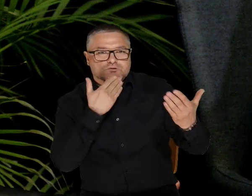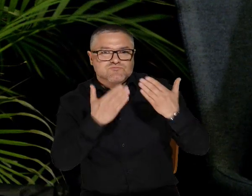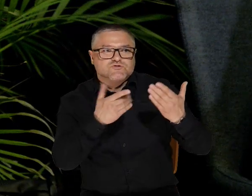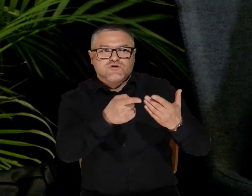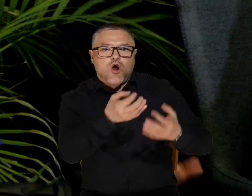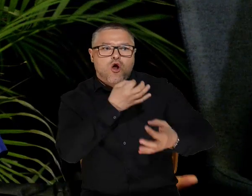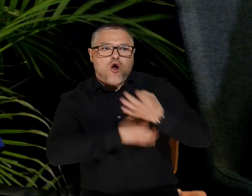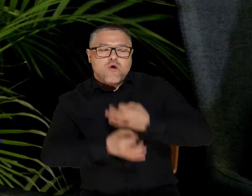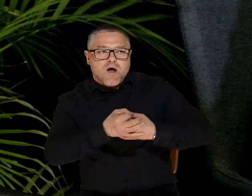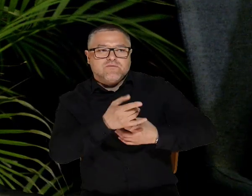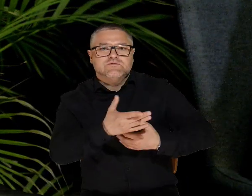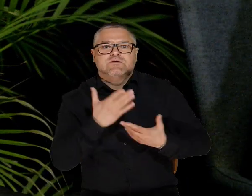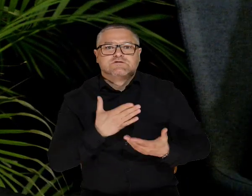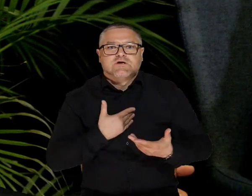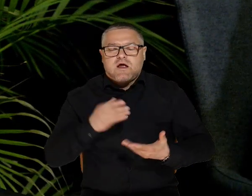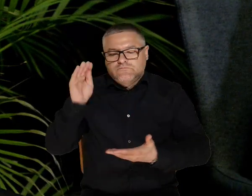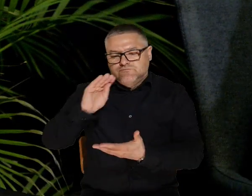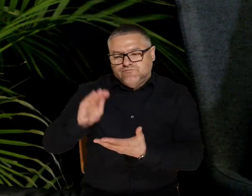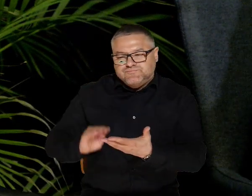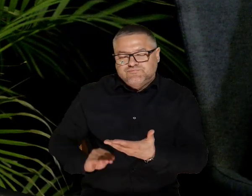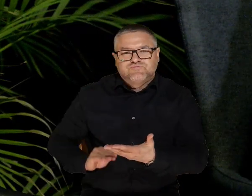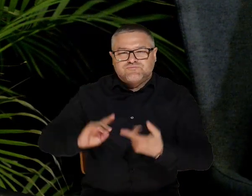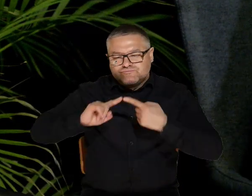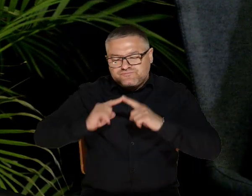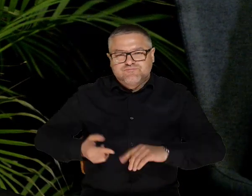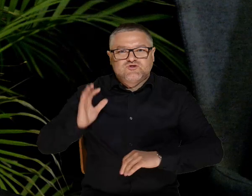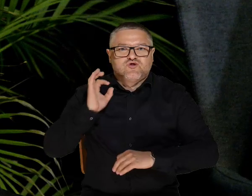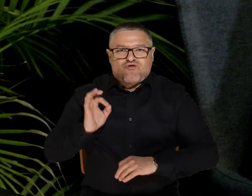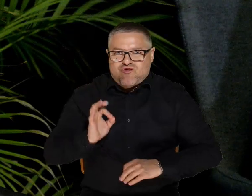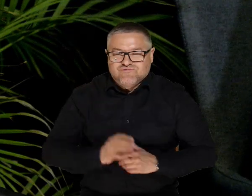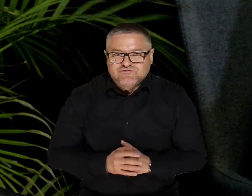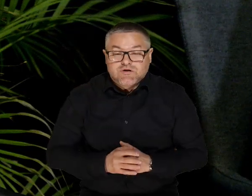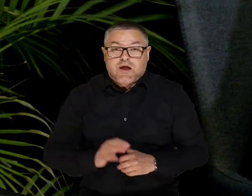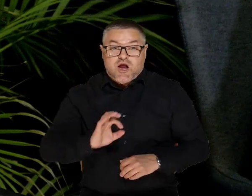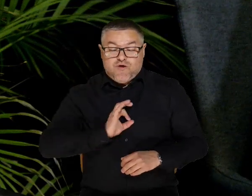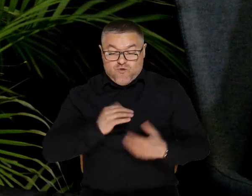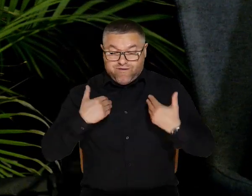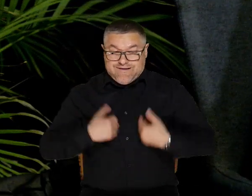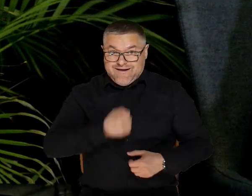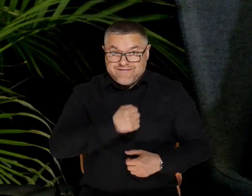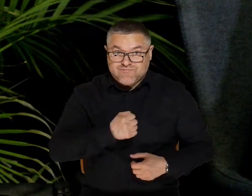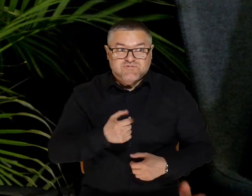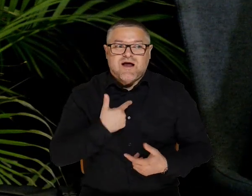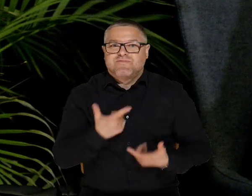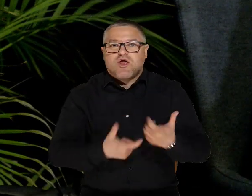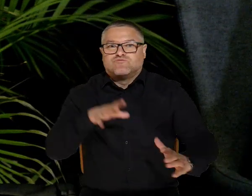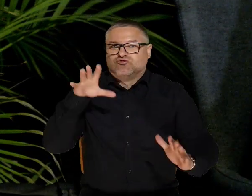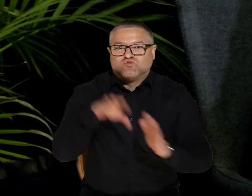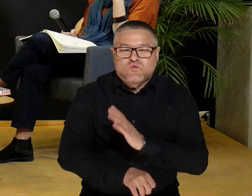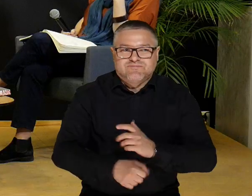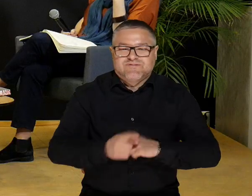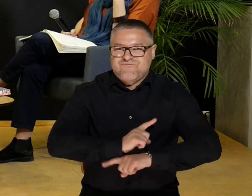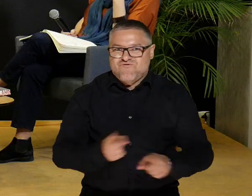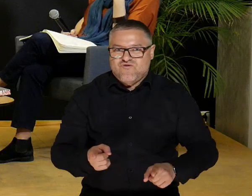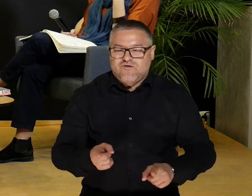te historie dać w dobre ręce jakby, prawda? I myślę sobie, że jakby moja rola to jest po prostu tego nie zepsuć, nie spłoszyć. No